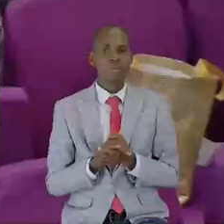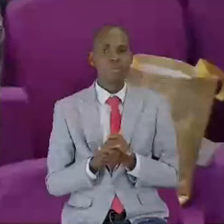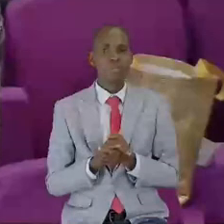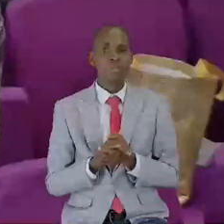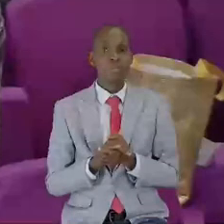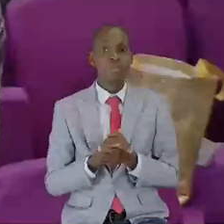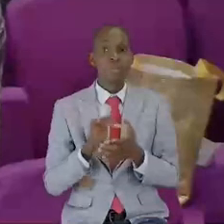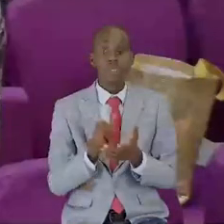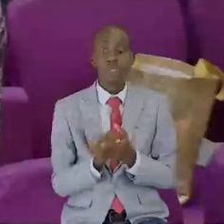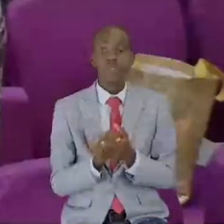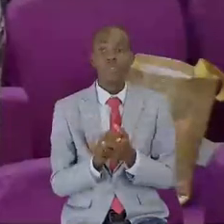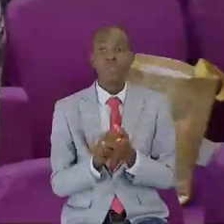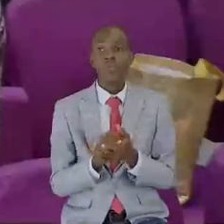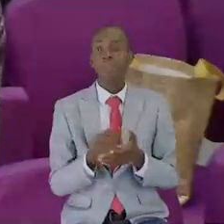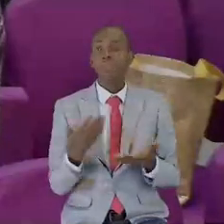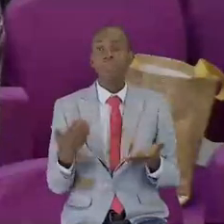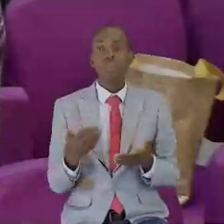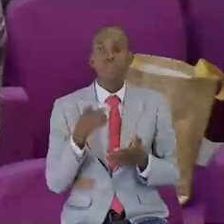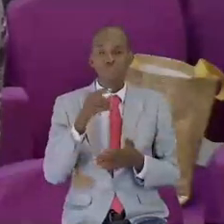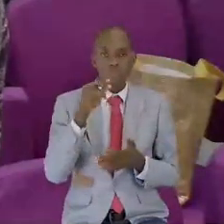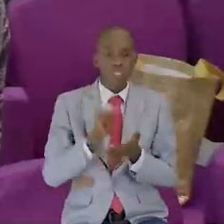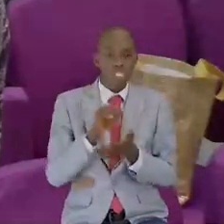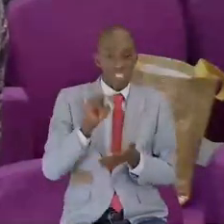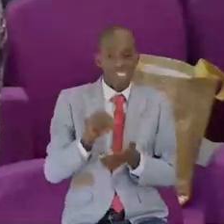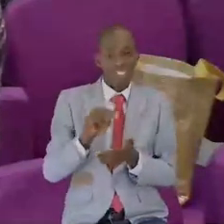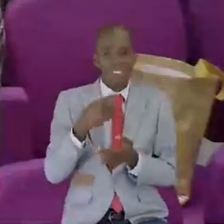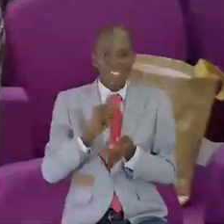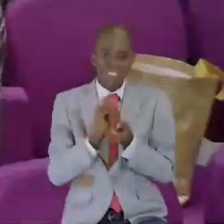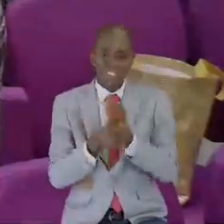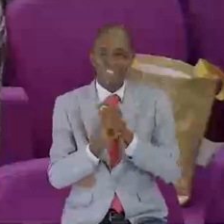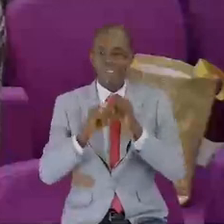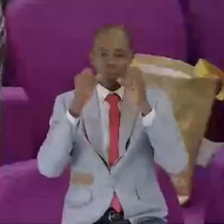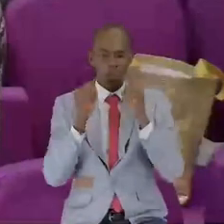qui a besoin de la puissance transformatrice du Seigneur?